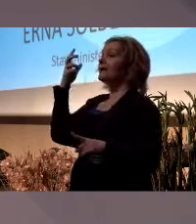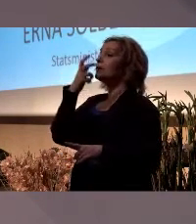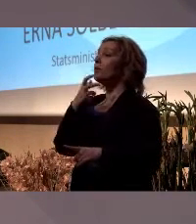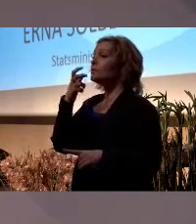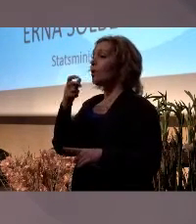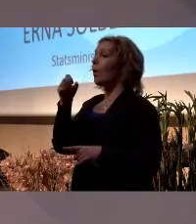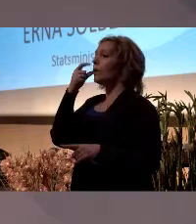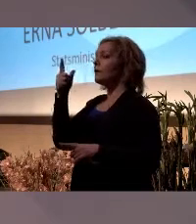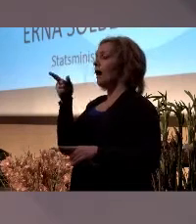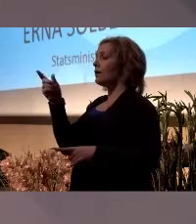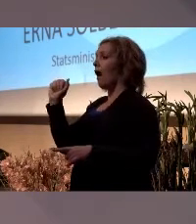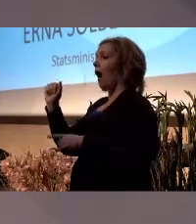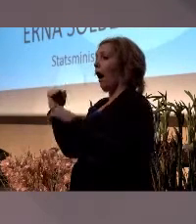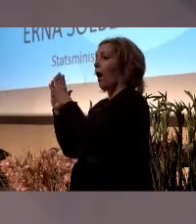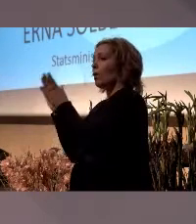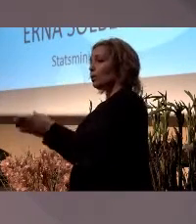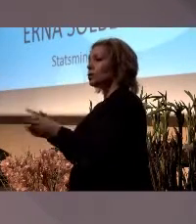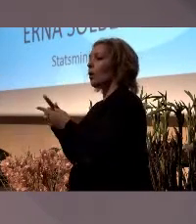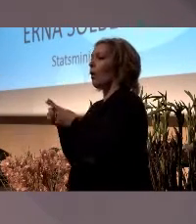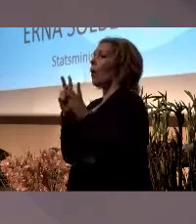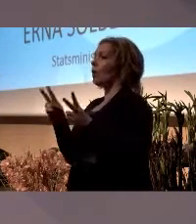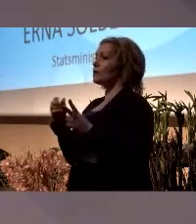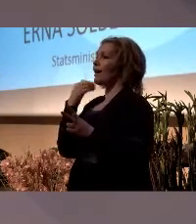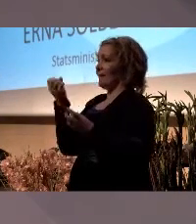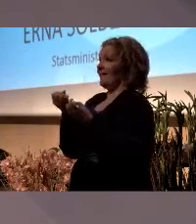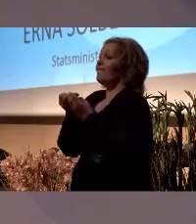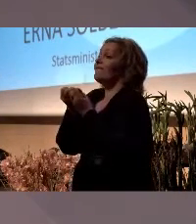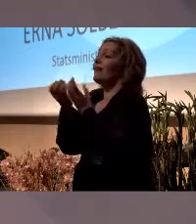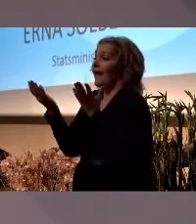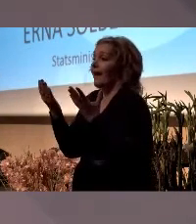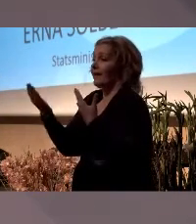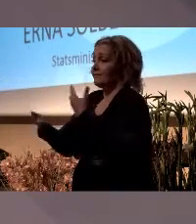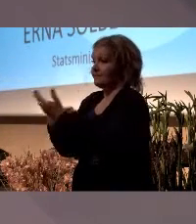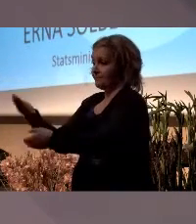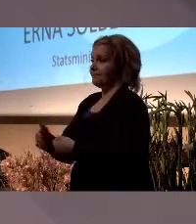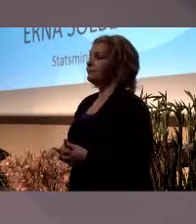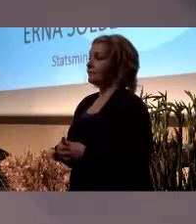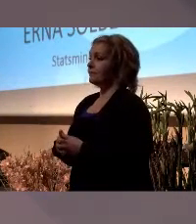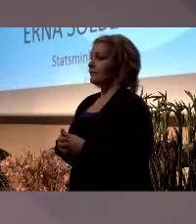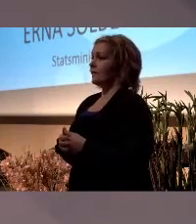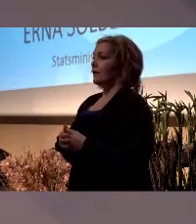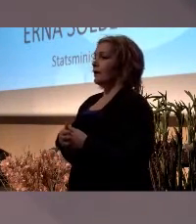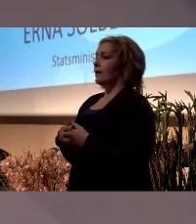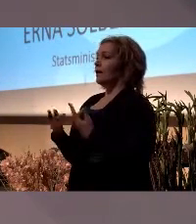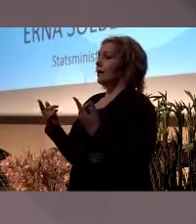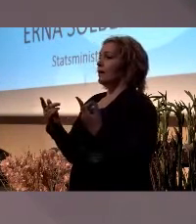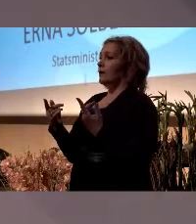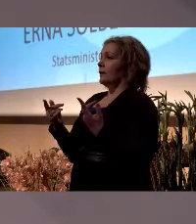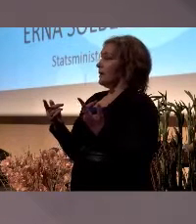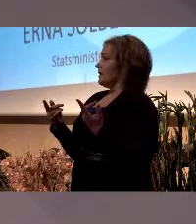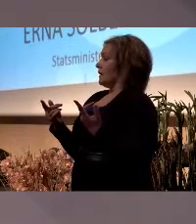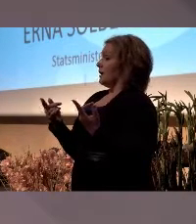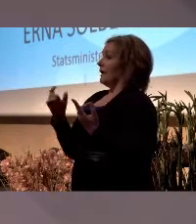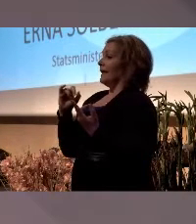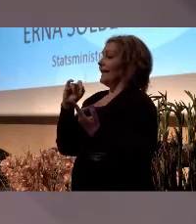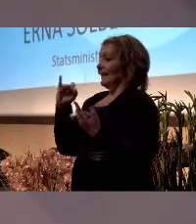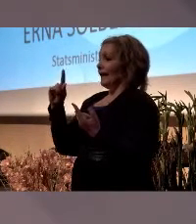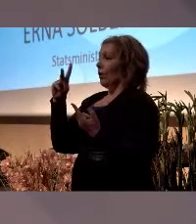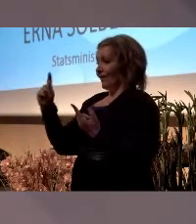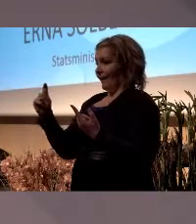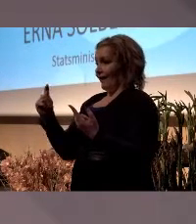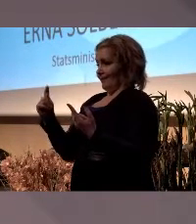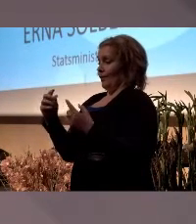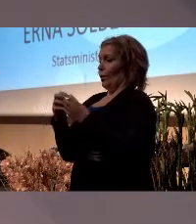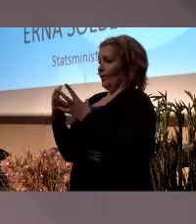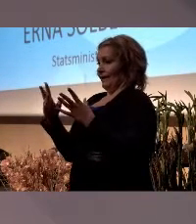Snart åpner det et ved Ahus, og det skal altså bli flere. På andre områder går det også bedre. IKT-utviklingen går